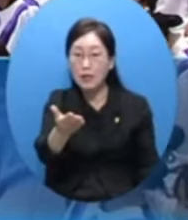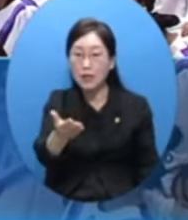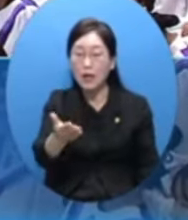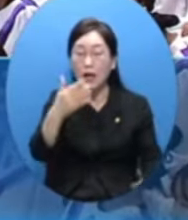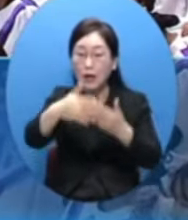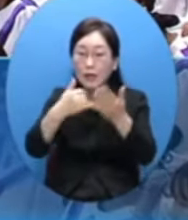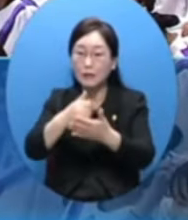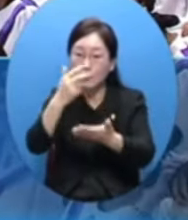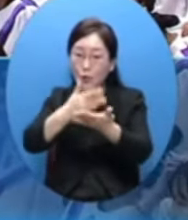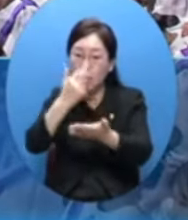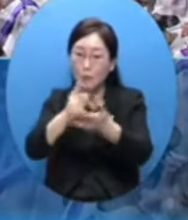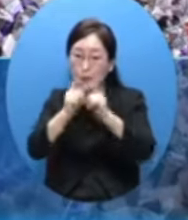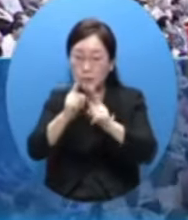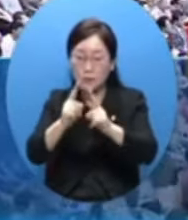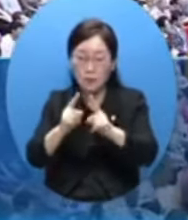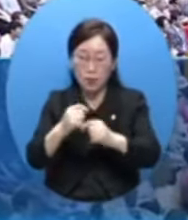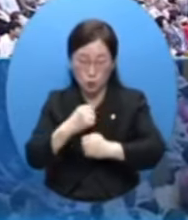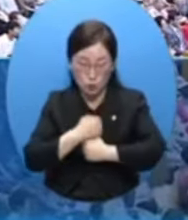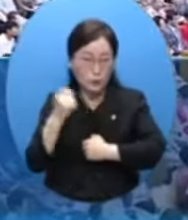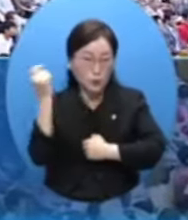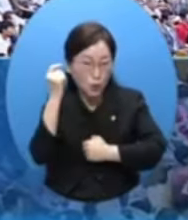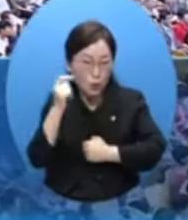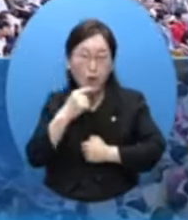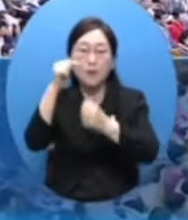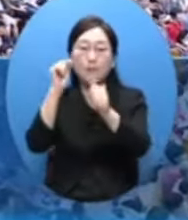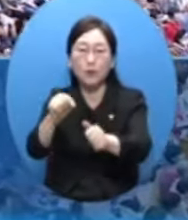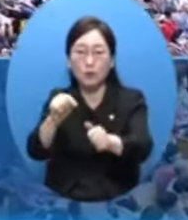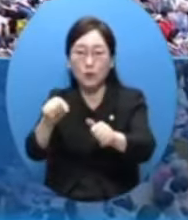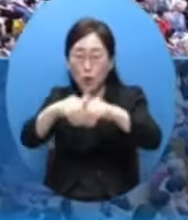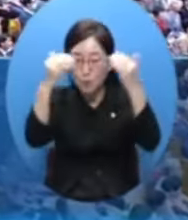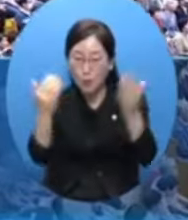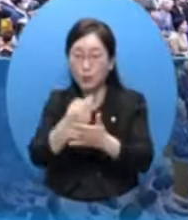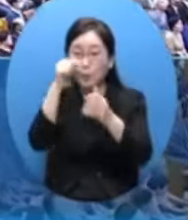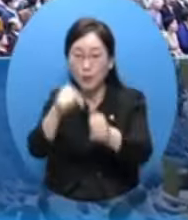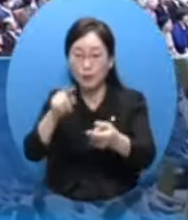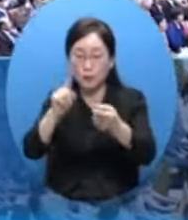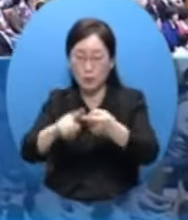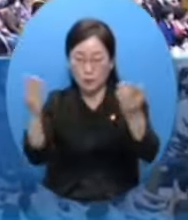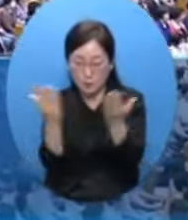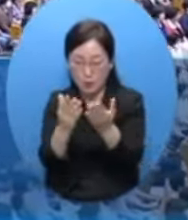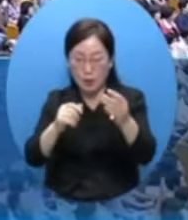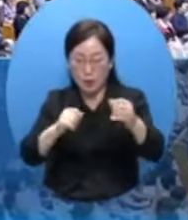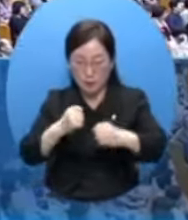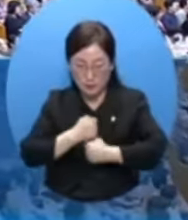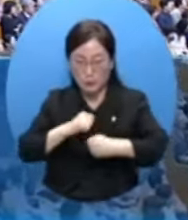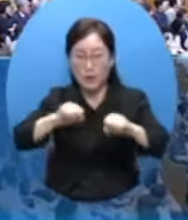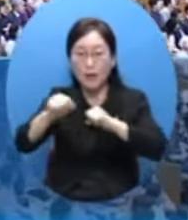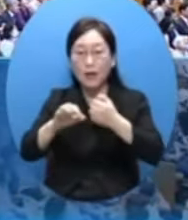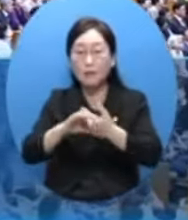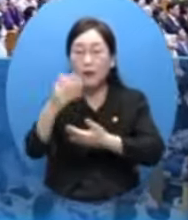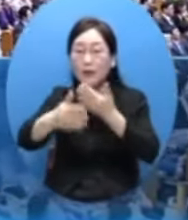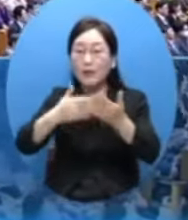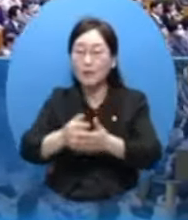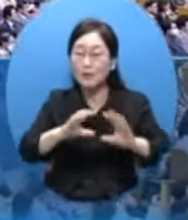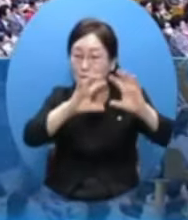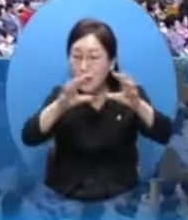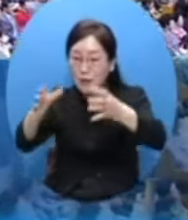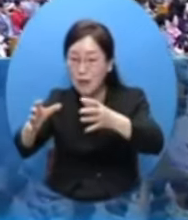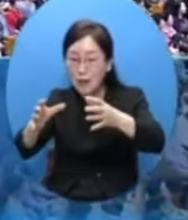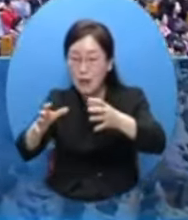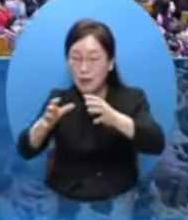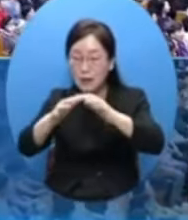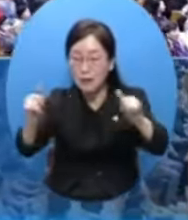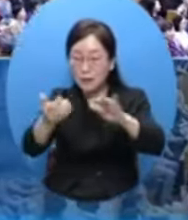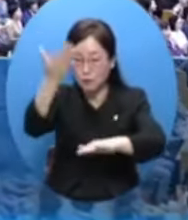야훼의 말씀을 삼가 듣고 내가 오늘 내게 명령하는 그의 모든 명령을 지켜 행하면 내 하나님 여호와께서 너를 세계 모든 민족 위에 뛰어나게